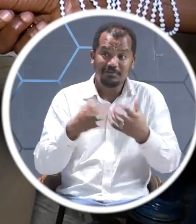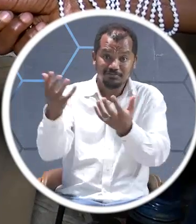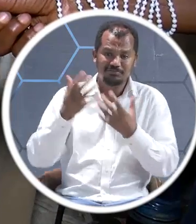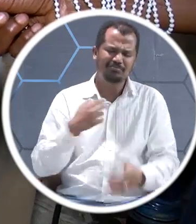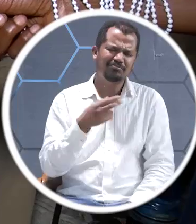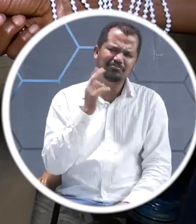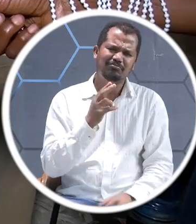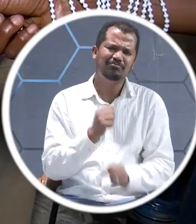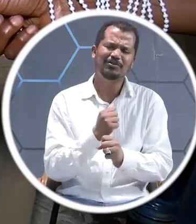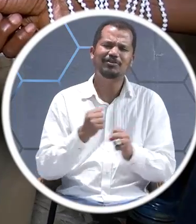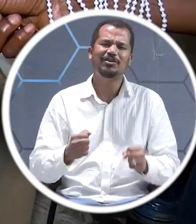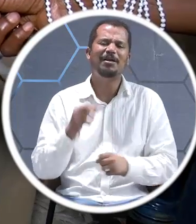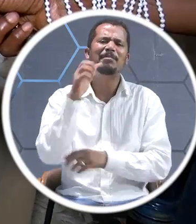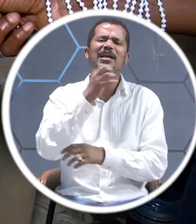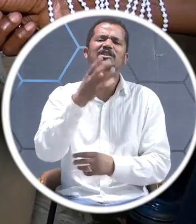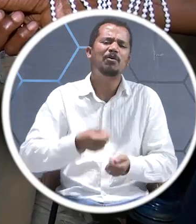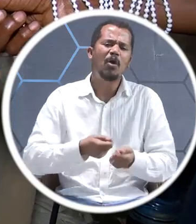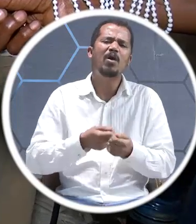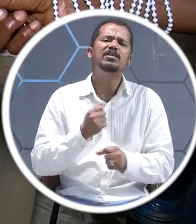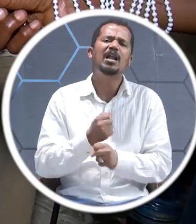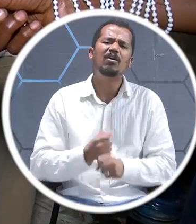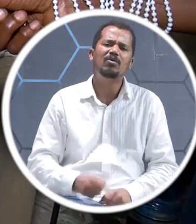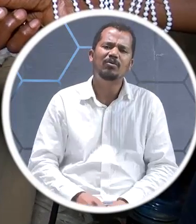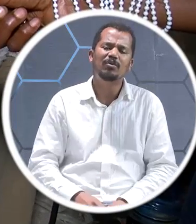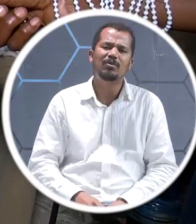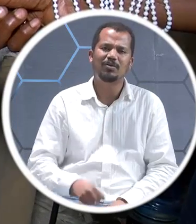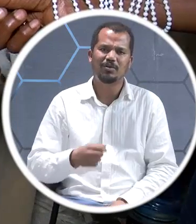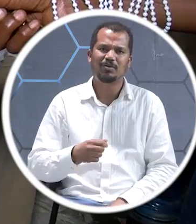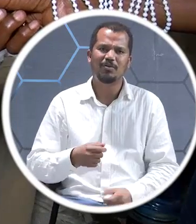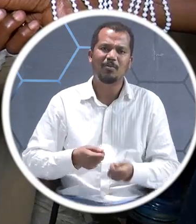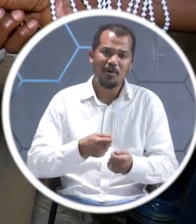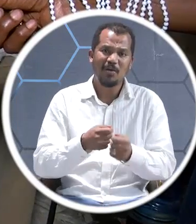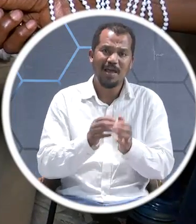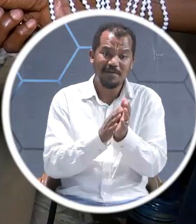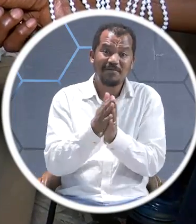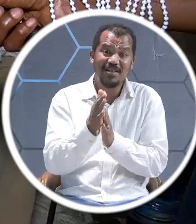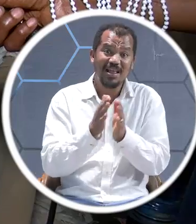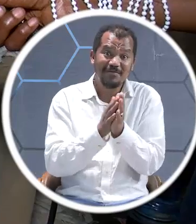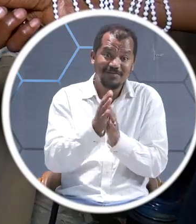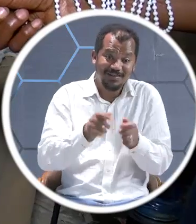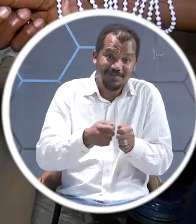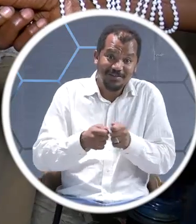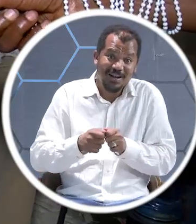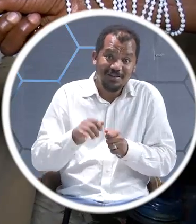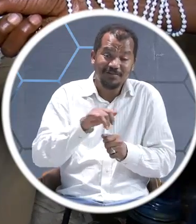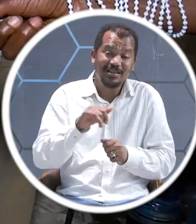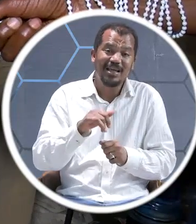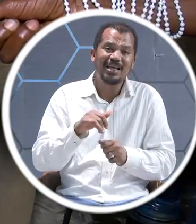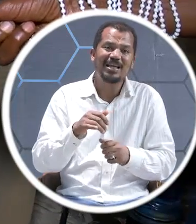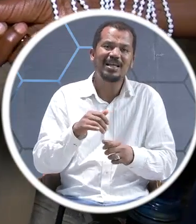ሁሉንም እያፈጠነ ነው እንሰራው በቃ ስንት ሞል ወይ ያዘጋጃሉ ሞል ወይ አሁን የሚፈተለው ነው እንደምታዩ ተፈትሎ